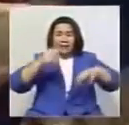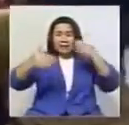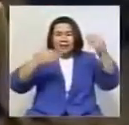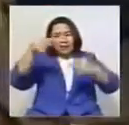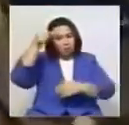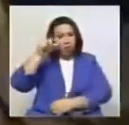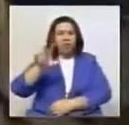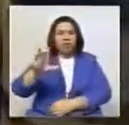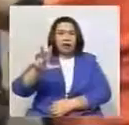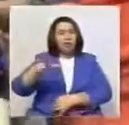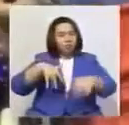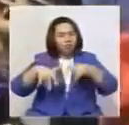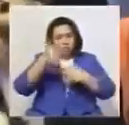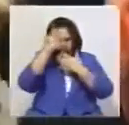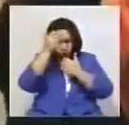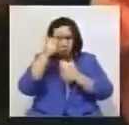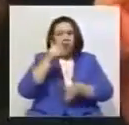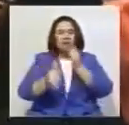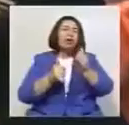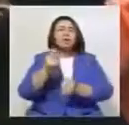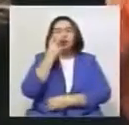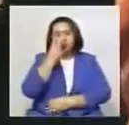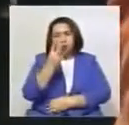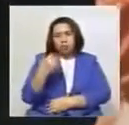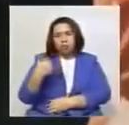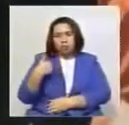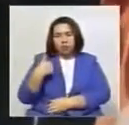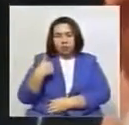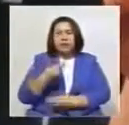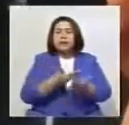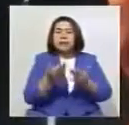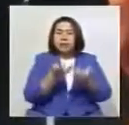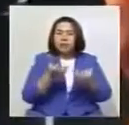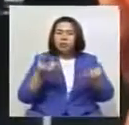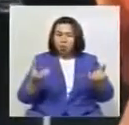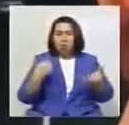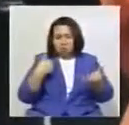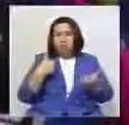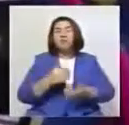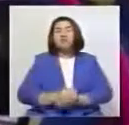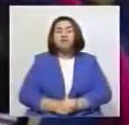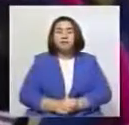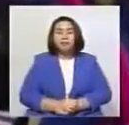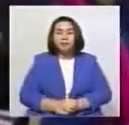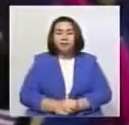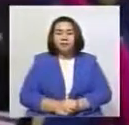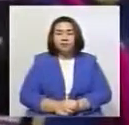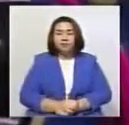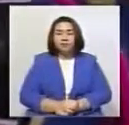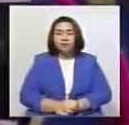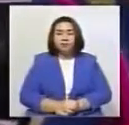3วันนะคะก็ได้รับความสนใจจากพี่น้องประชาชนเข้าชมงานแล้วก็สนับสนุนซื้อผลิตภัณฑ์สินค้ากันเป็นจำนวนมากทีเดียวค่ะ